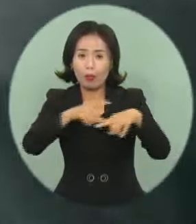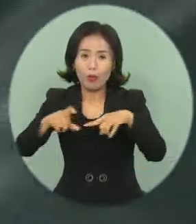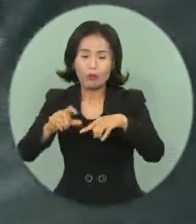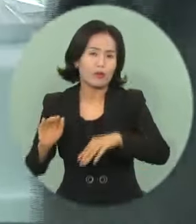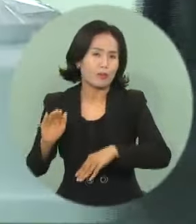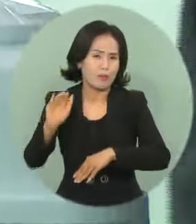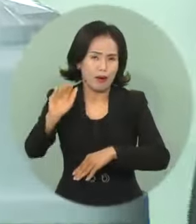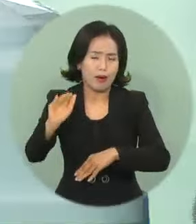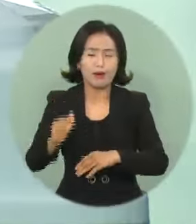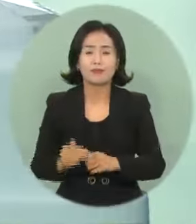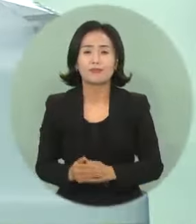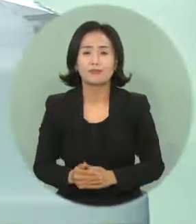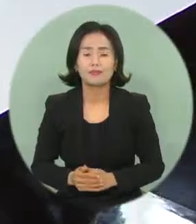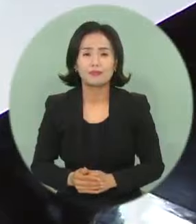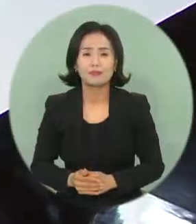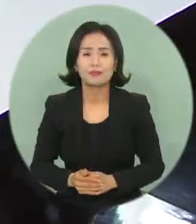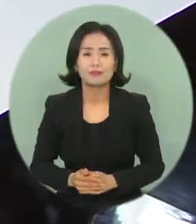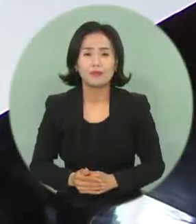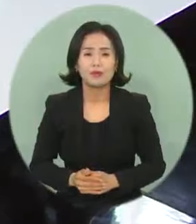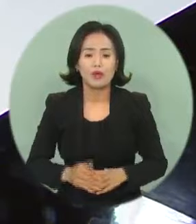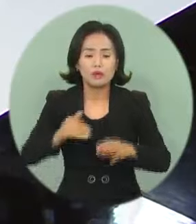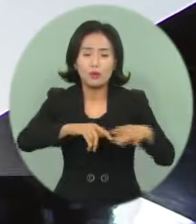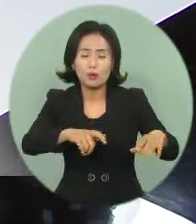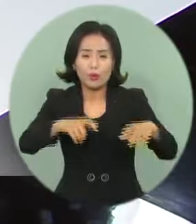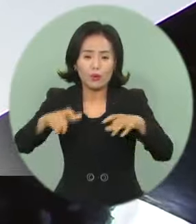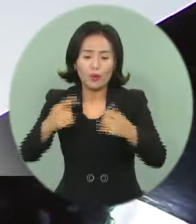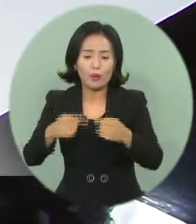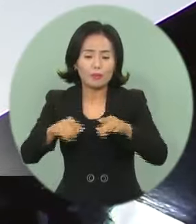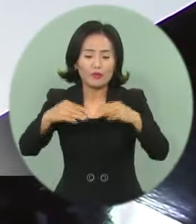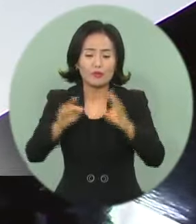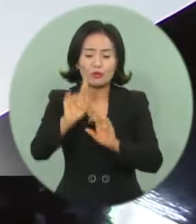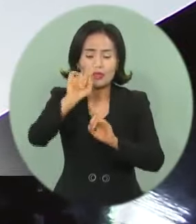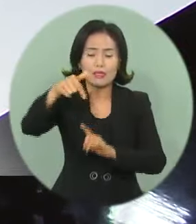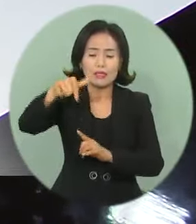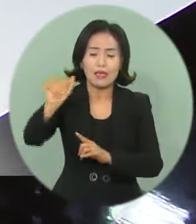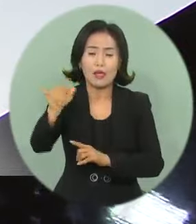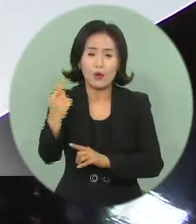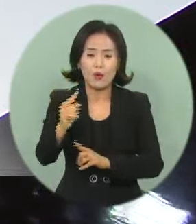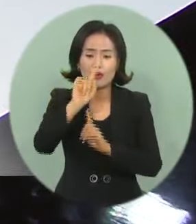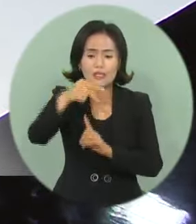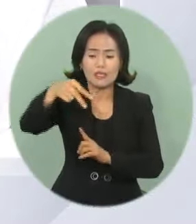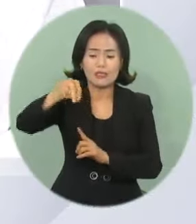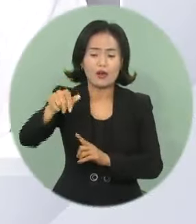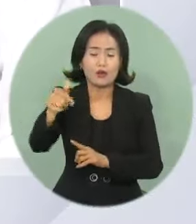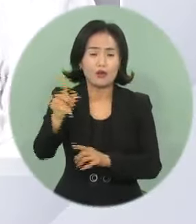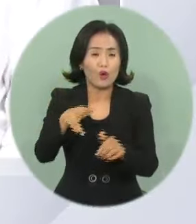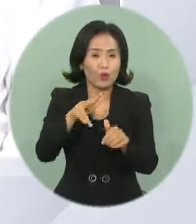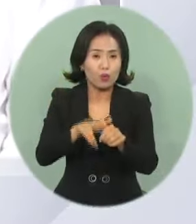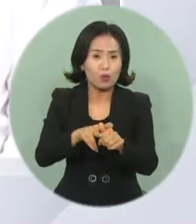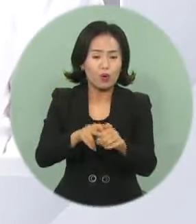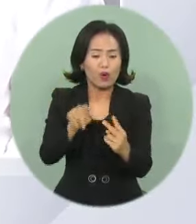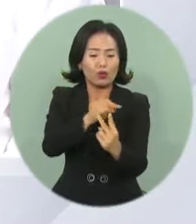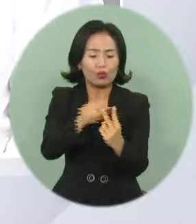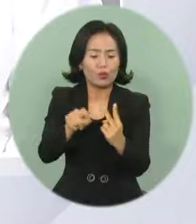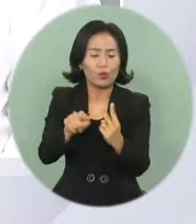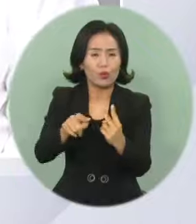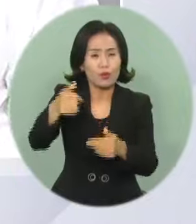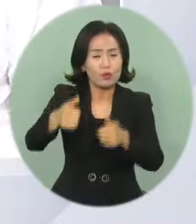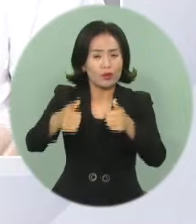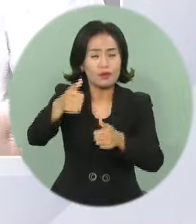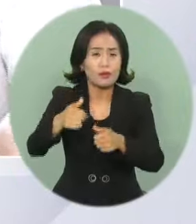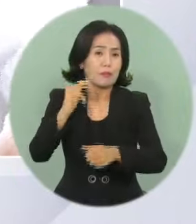크게 웃돌았습니다. 해당 선거구는 더불어민주당 이계호 후보와 무소속 이석형 후보 간의 사실상 양자 대결 구도가